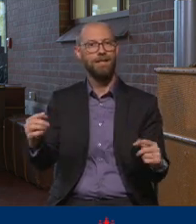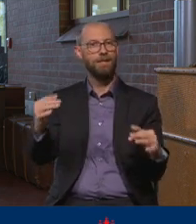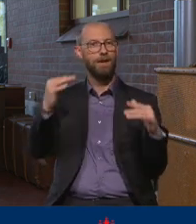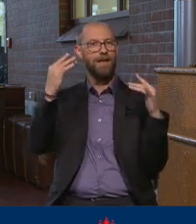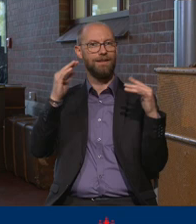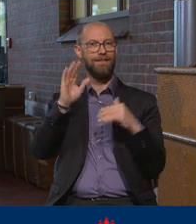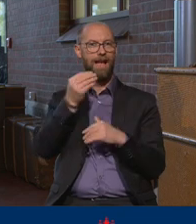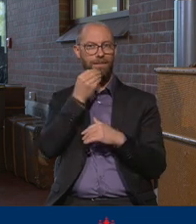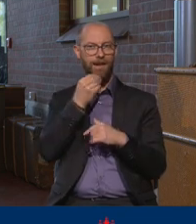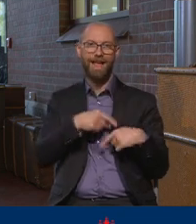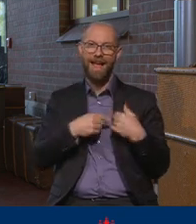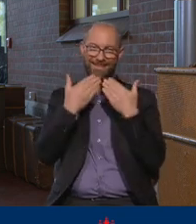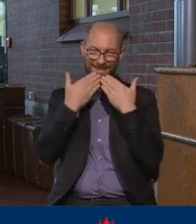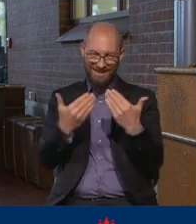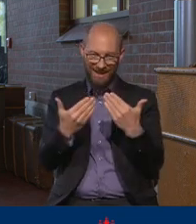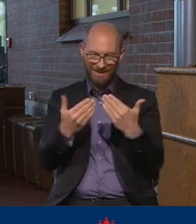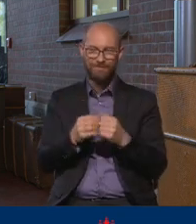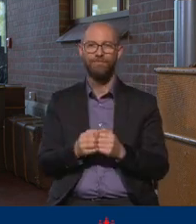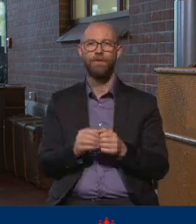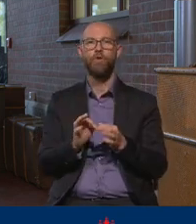nachmittag schafften dank